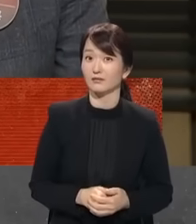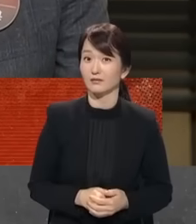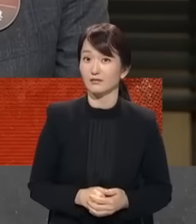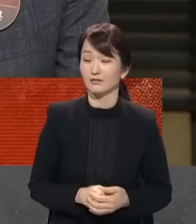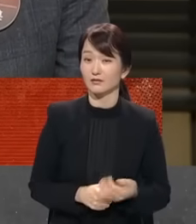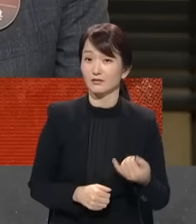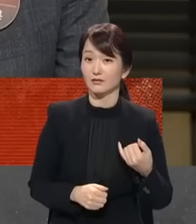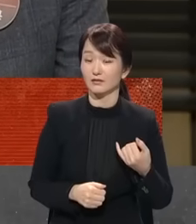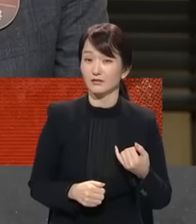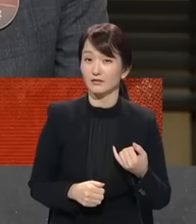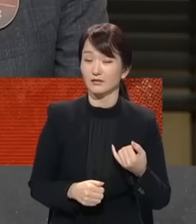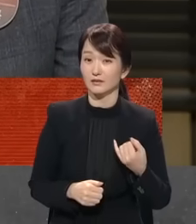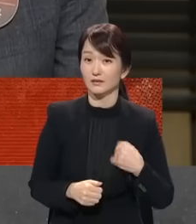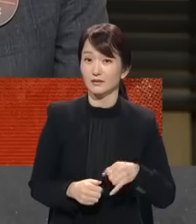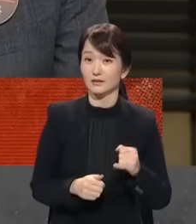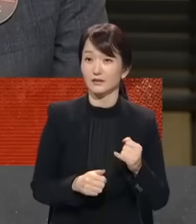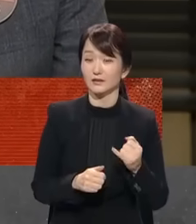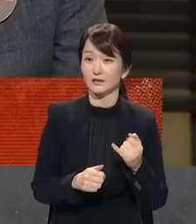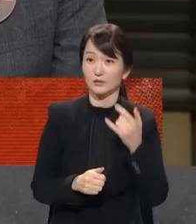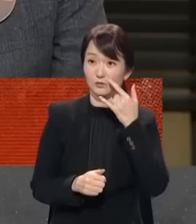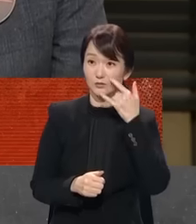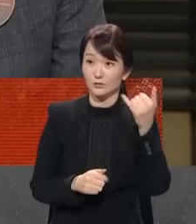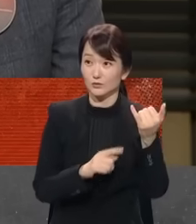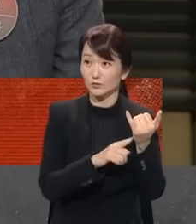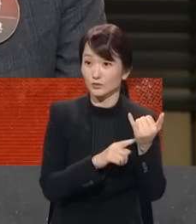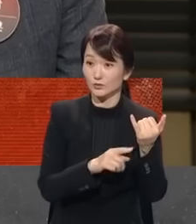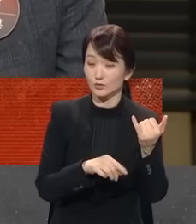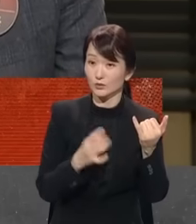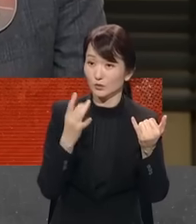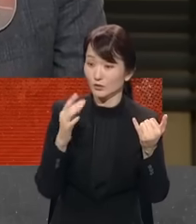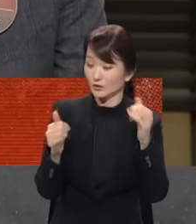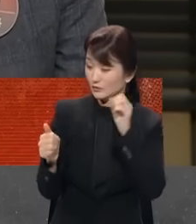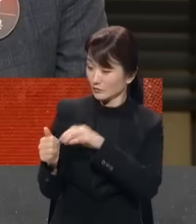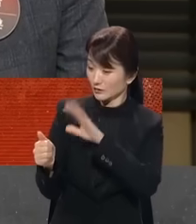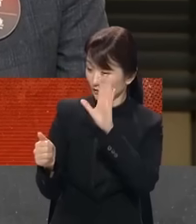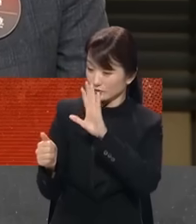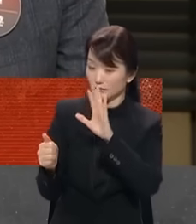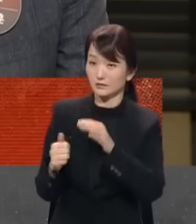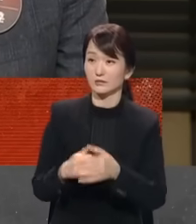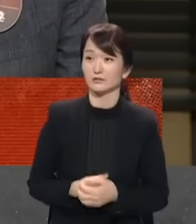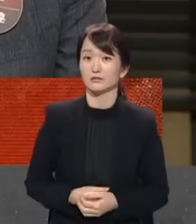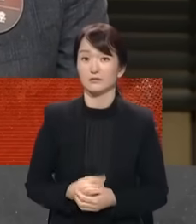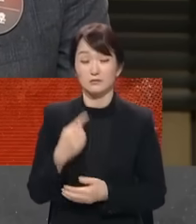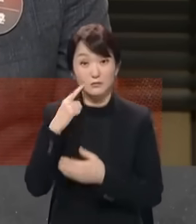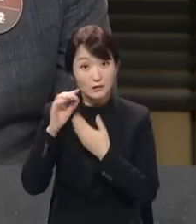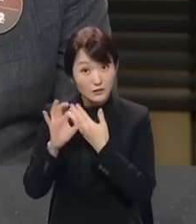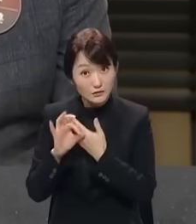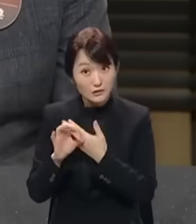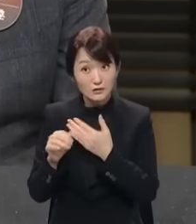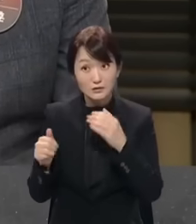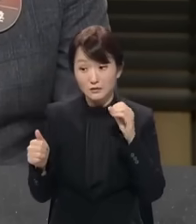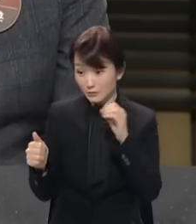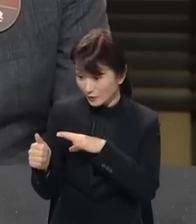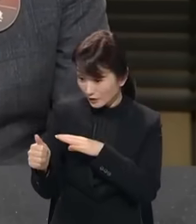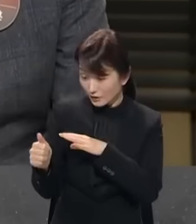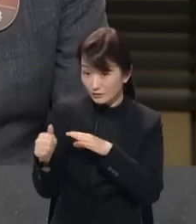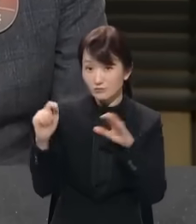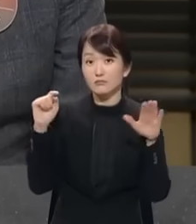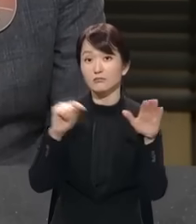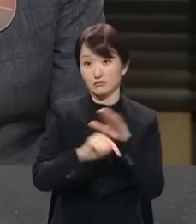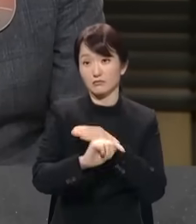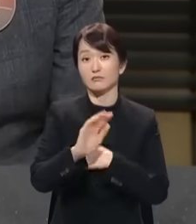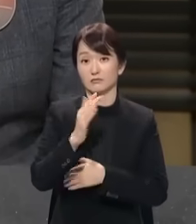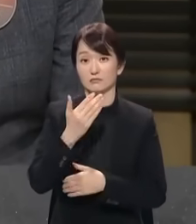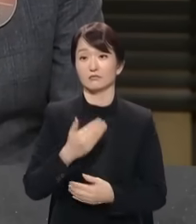장모님하고 장인어른은 애초 그런 말씀을 하실 것도 아니다. 그러니까 마찬가지로 안 했다고 하지만 만약에 한다고 하더라도 가야 되는 상황이라고